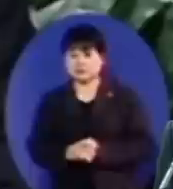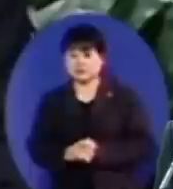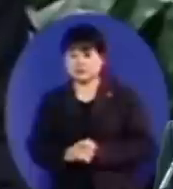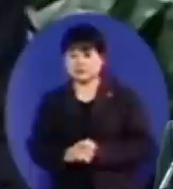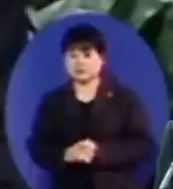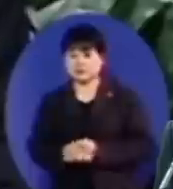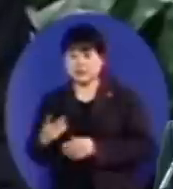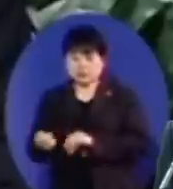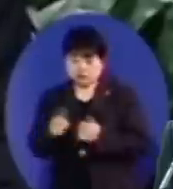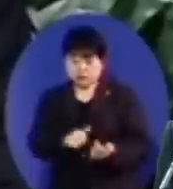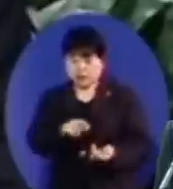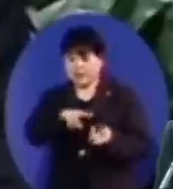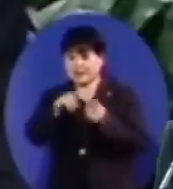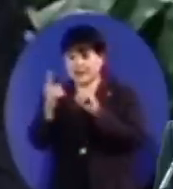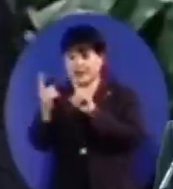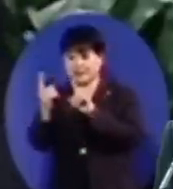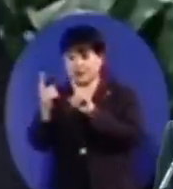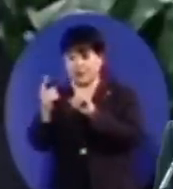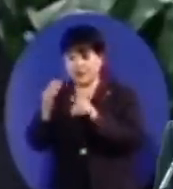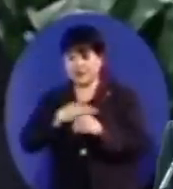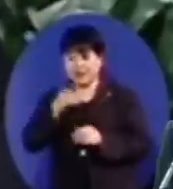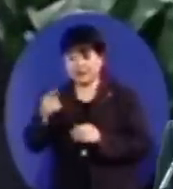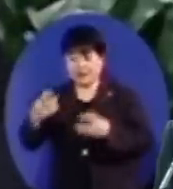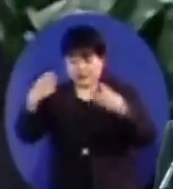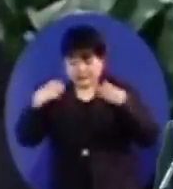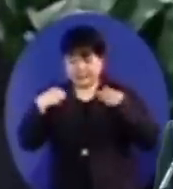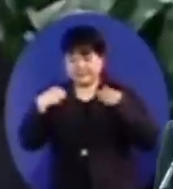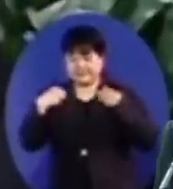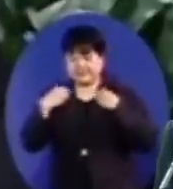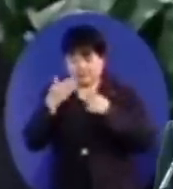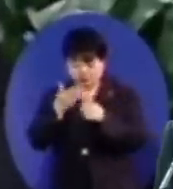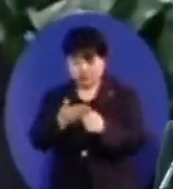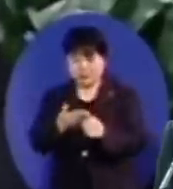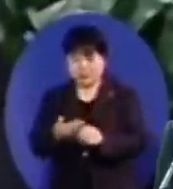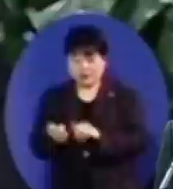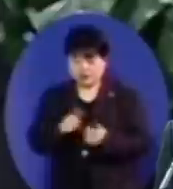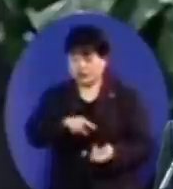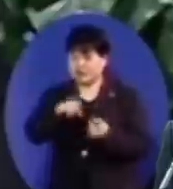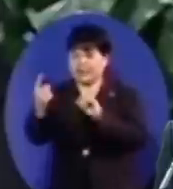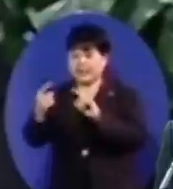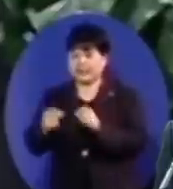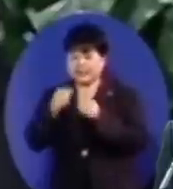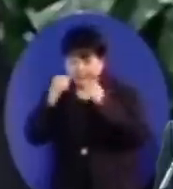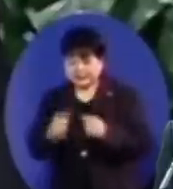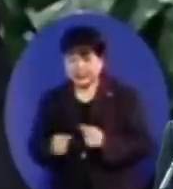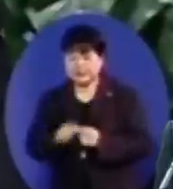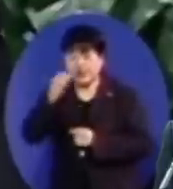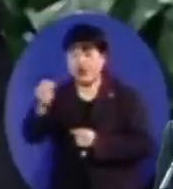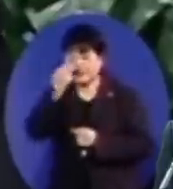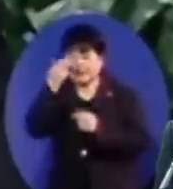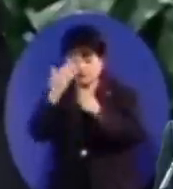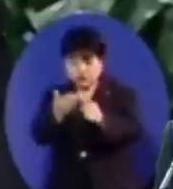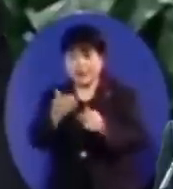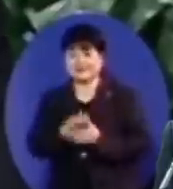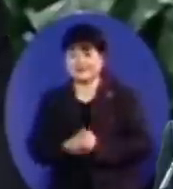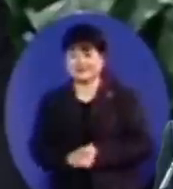자기가 죽었다가 살아나시고 그 다음 내가 너를 책임지마 너를 죽어도 살고 살아도 영원히 살겠다고